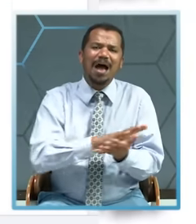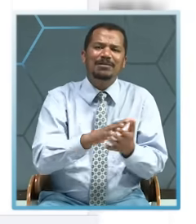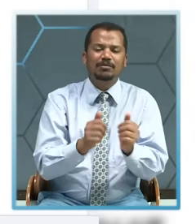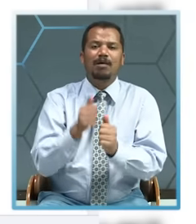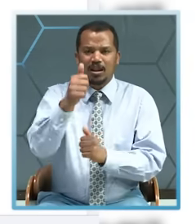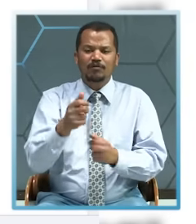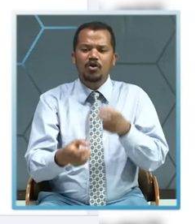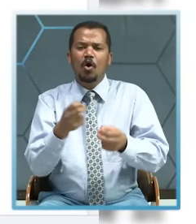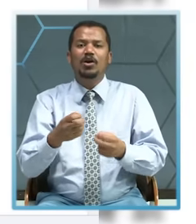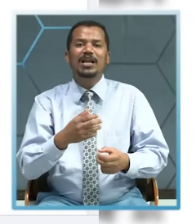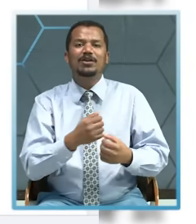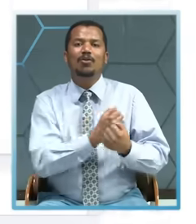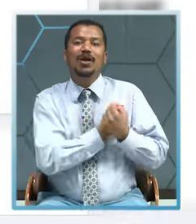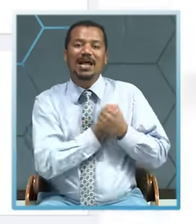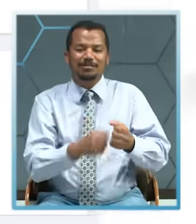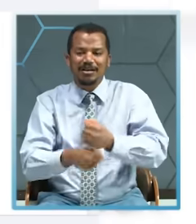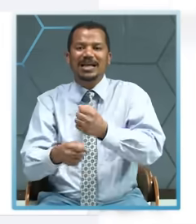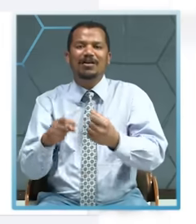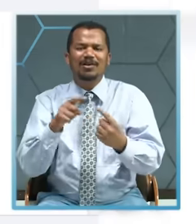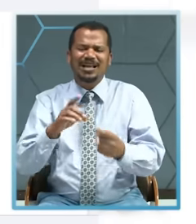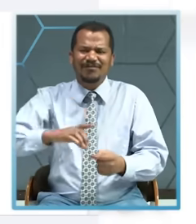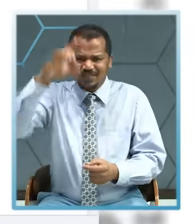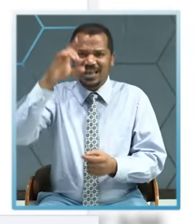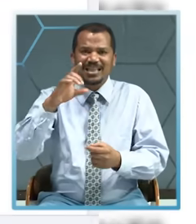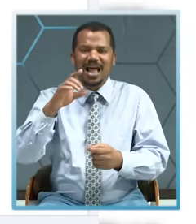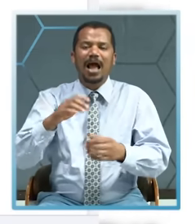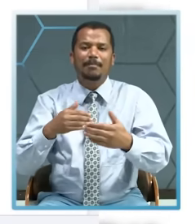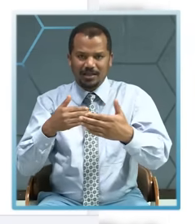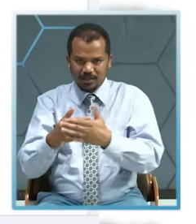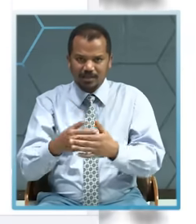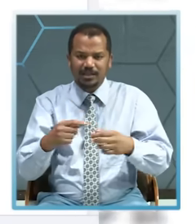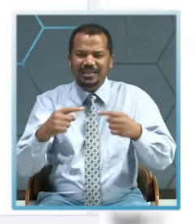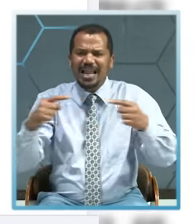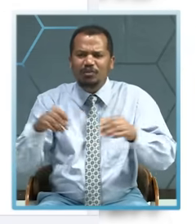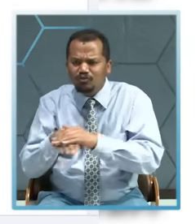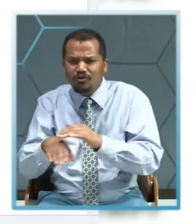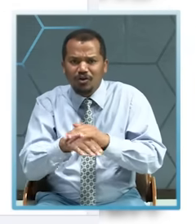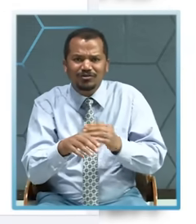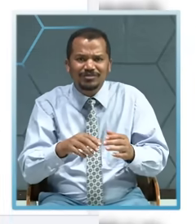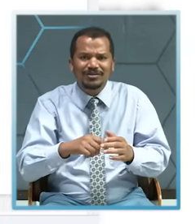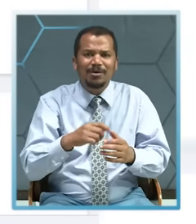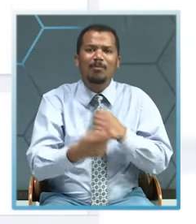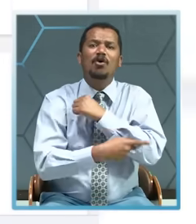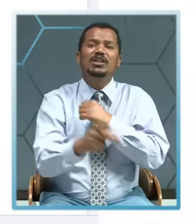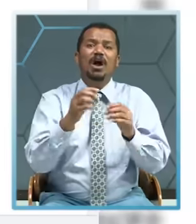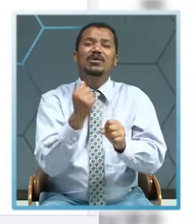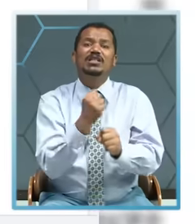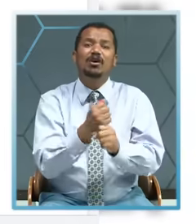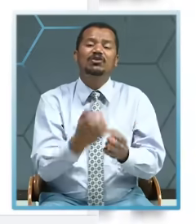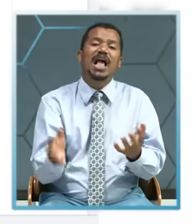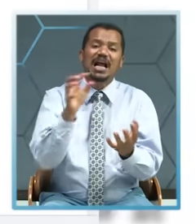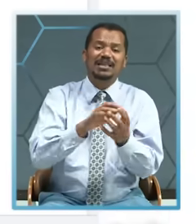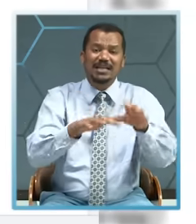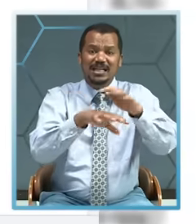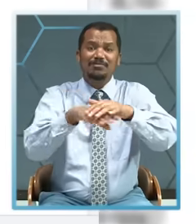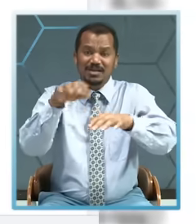እንዲሁም አመጽ መሸጋገር፣ የወገን ወዳጃዊ መደጋገፍን ወደ ከፍተኛ ደረጃ ማድረስ፣ ጥላትን ውስጥ ለውስጥ የሚገዘግዝ ፖለቲካዊ